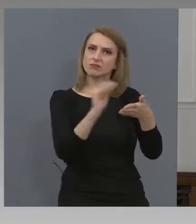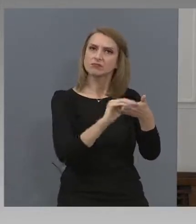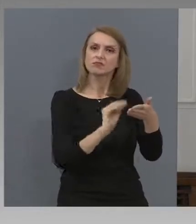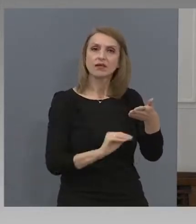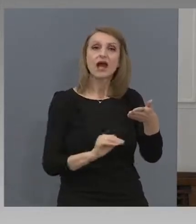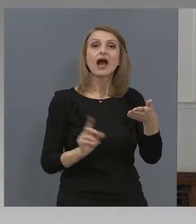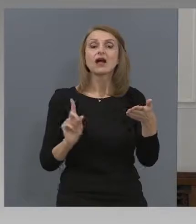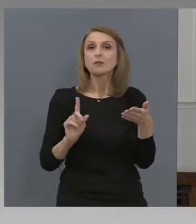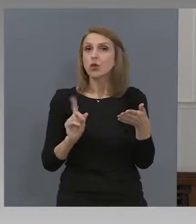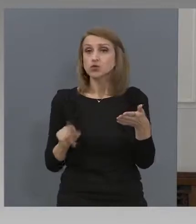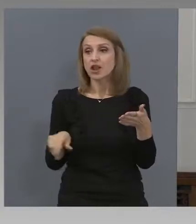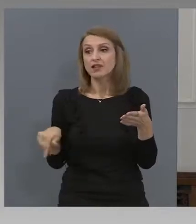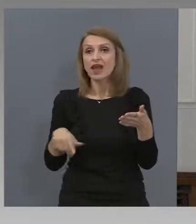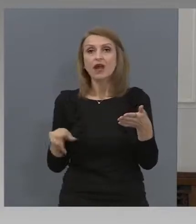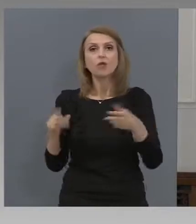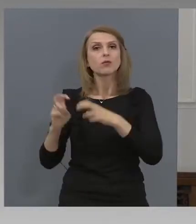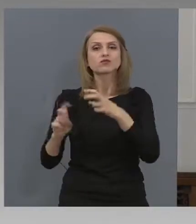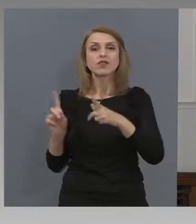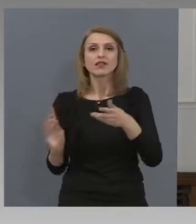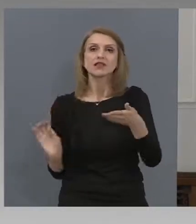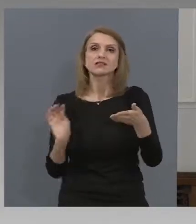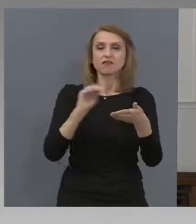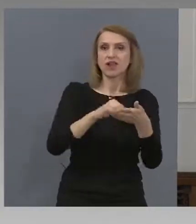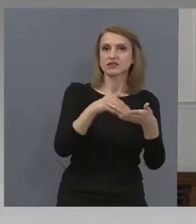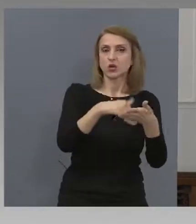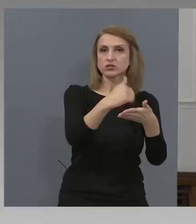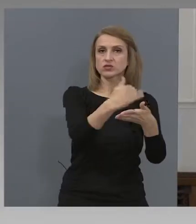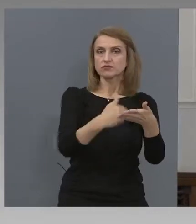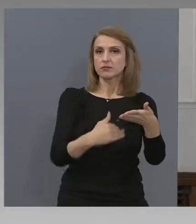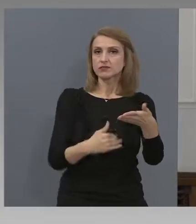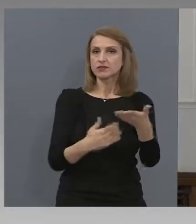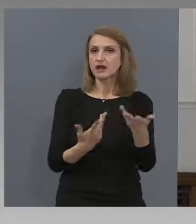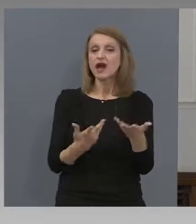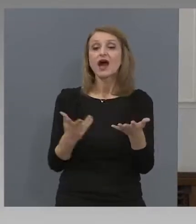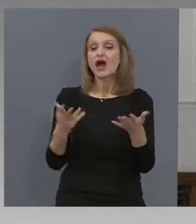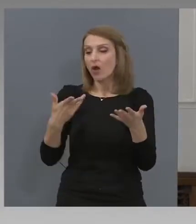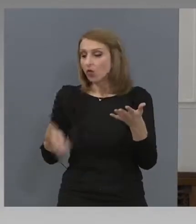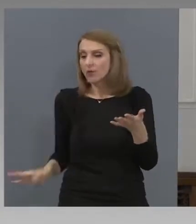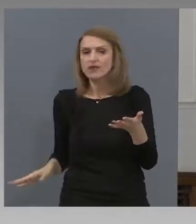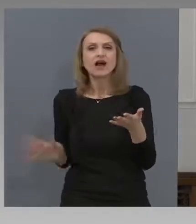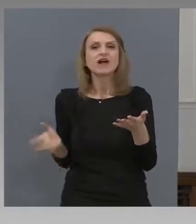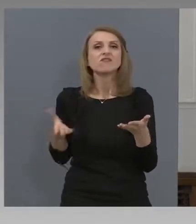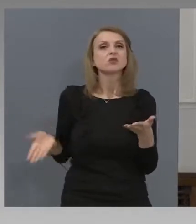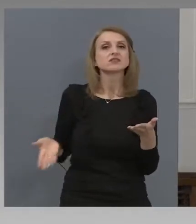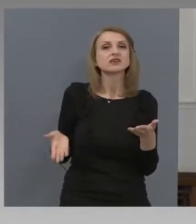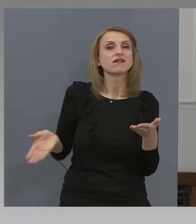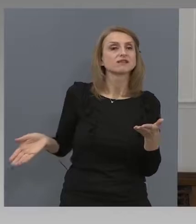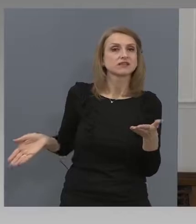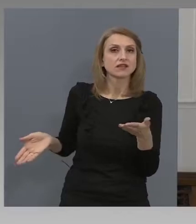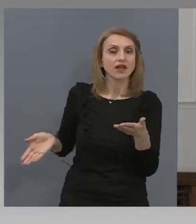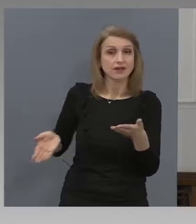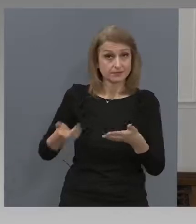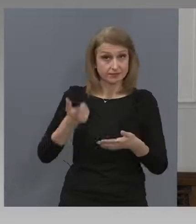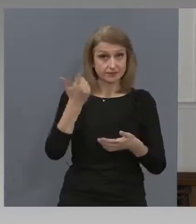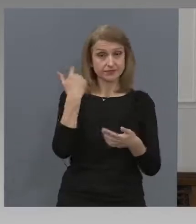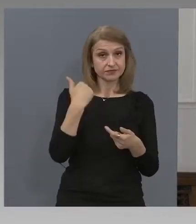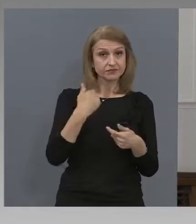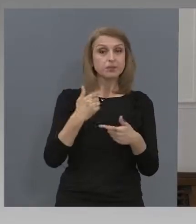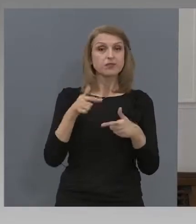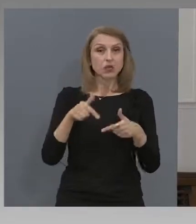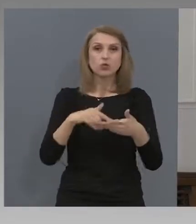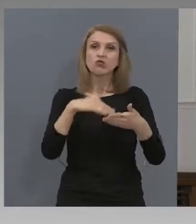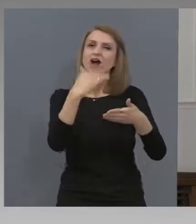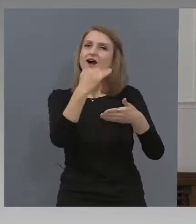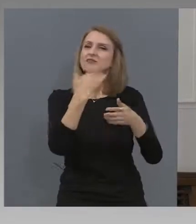с тях? И вторият ми въпрос е, вчера по време на пленарно заседание беше поискано това постановление да премине